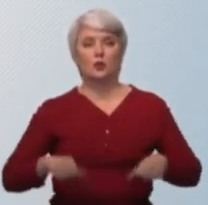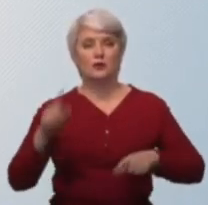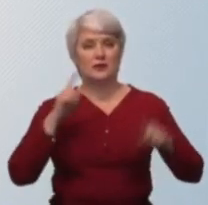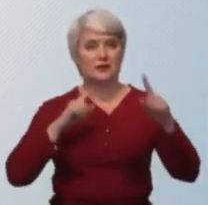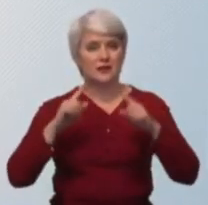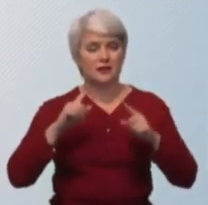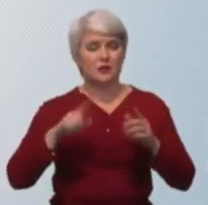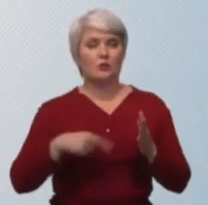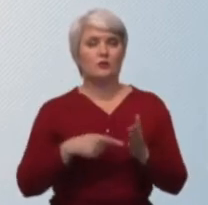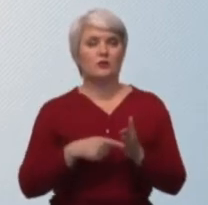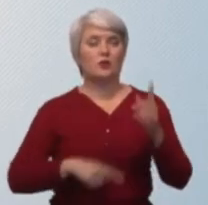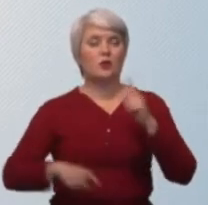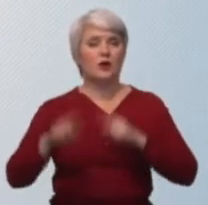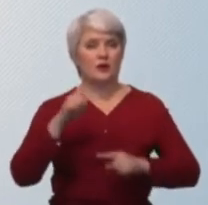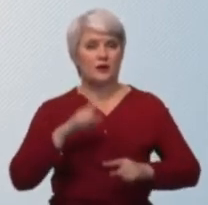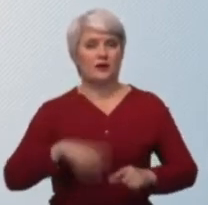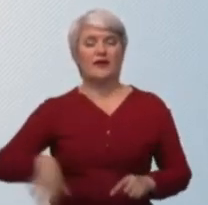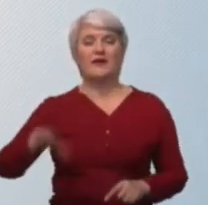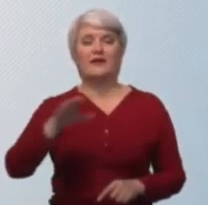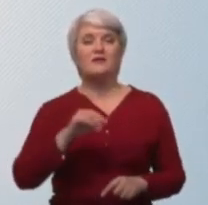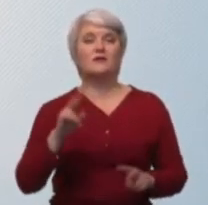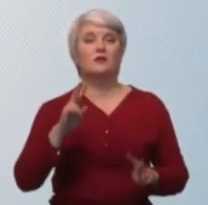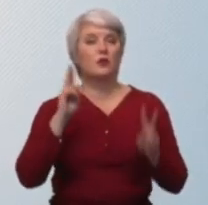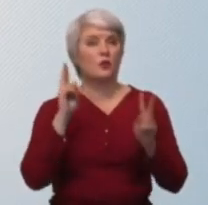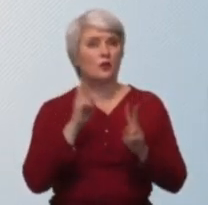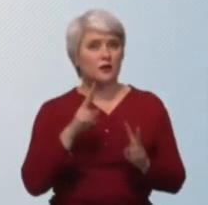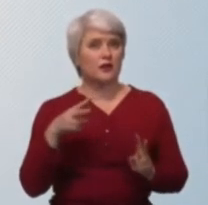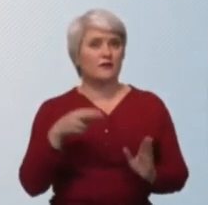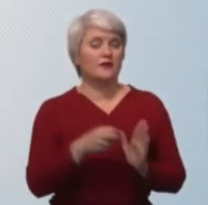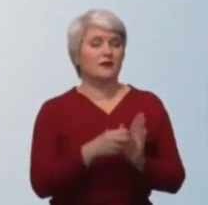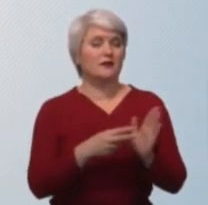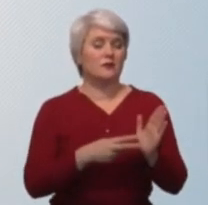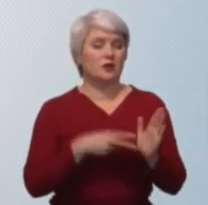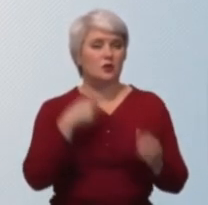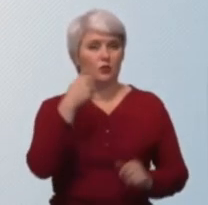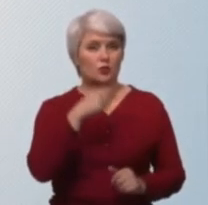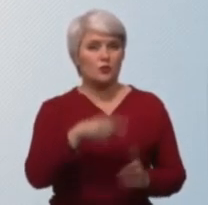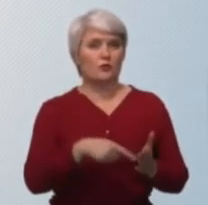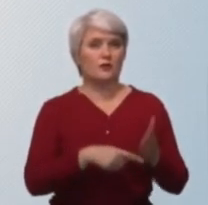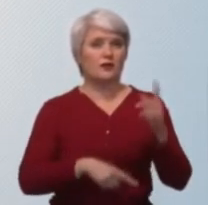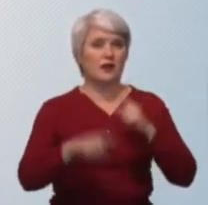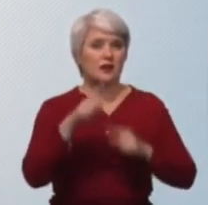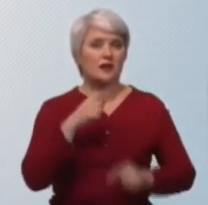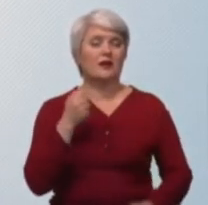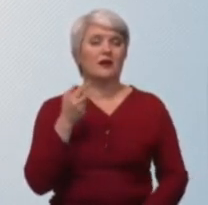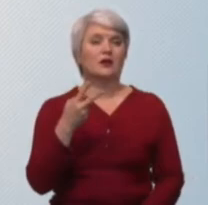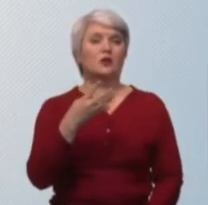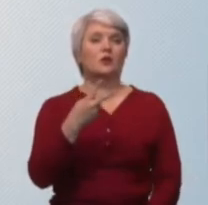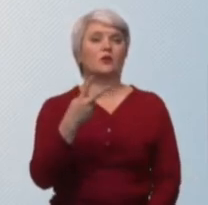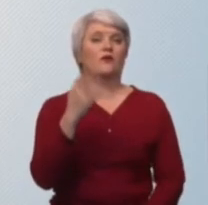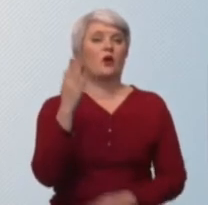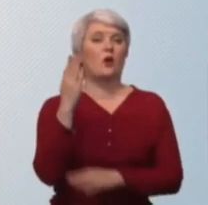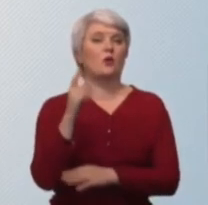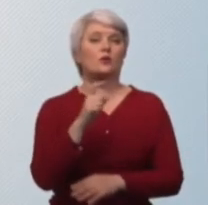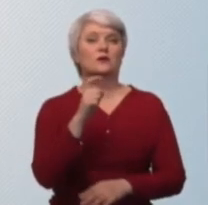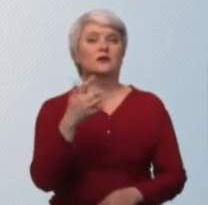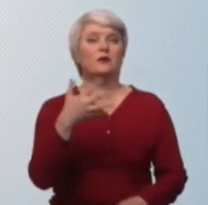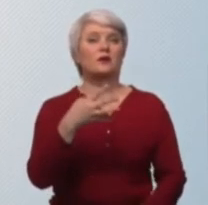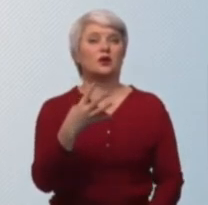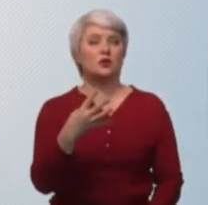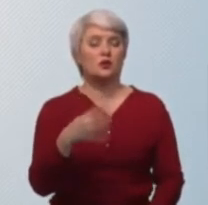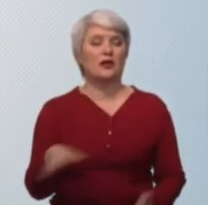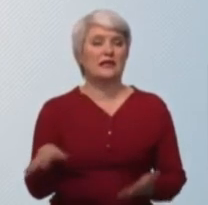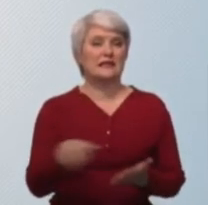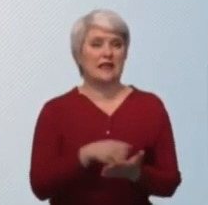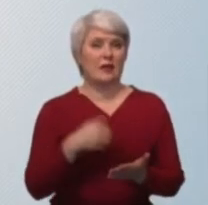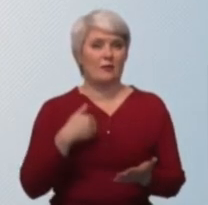ради. Всім, хто не знає, в 2017 році міська рада кількістю 42 голосів з 54 зняла з мене